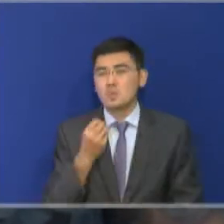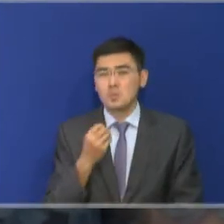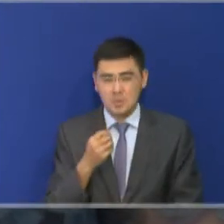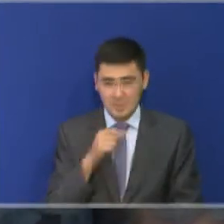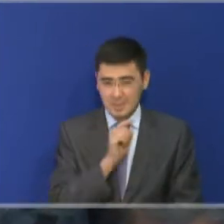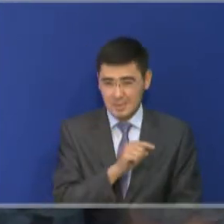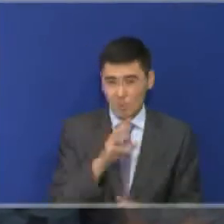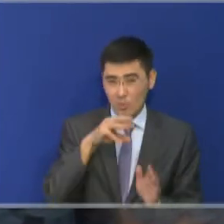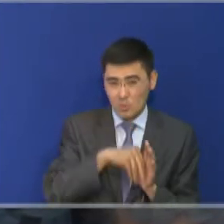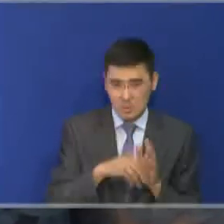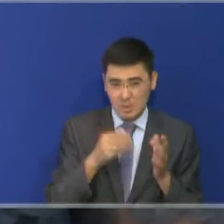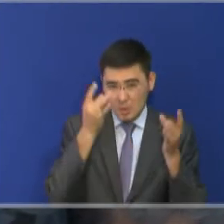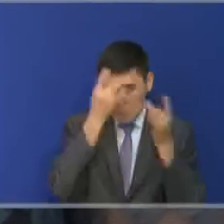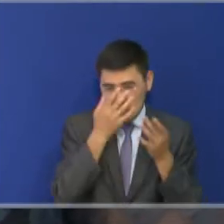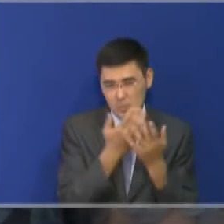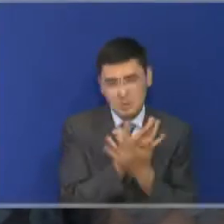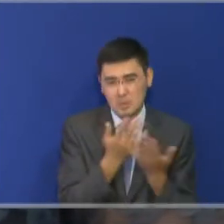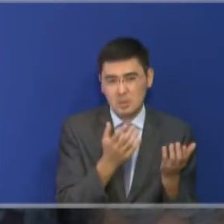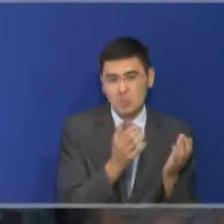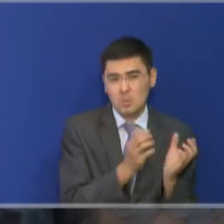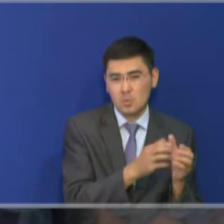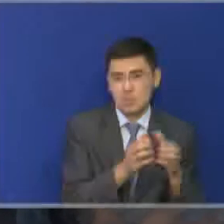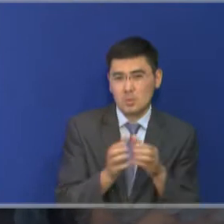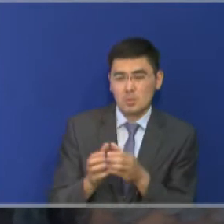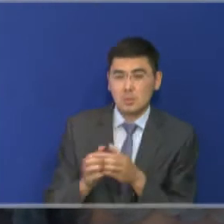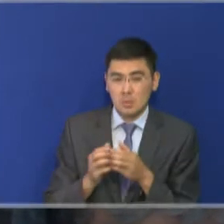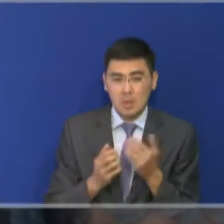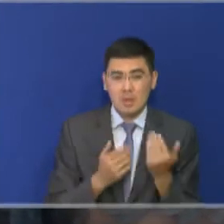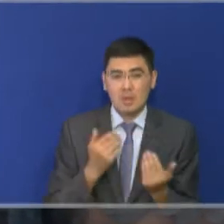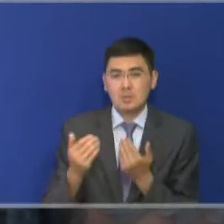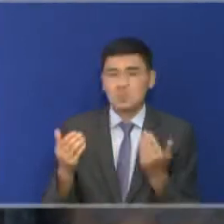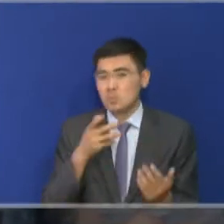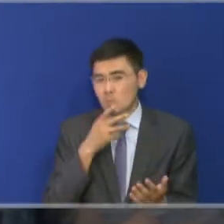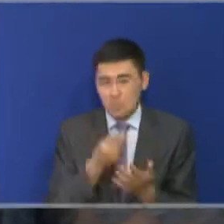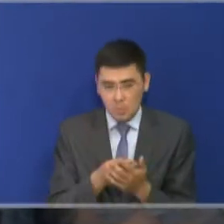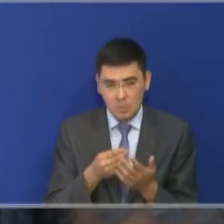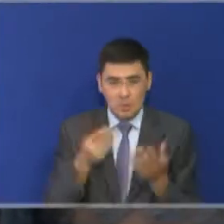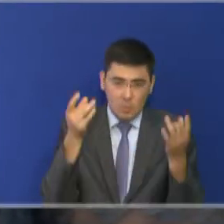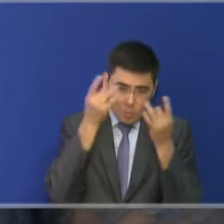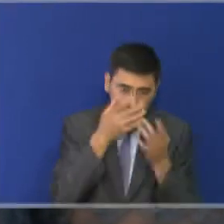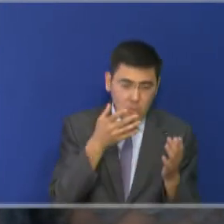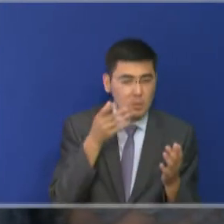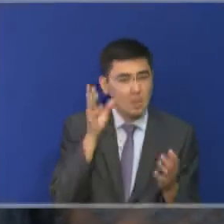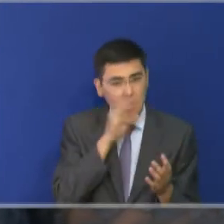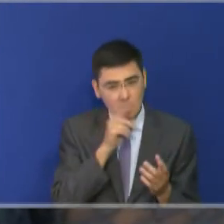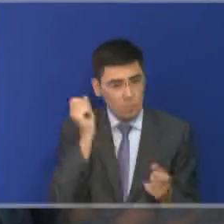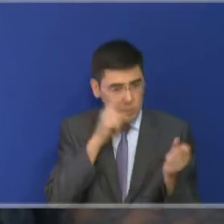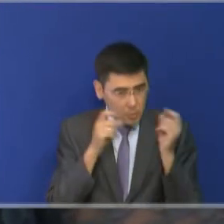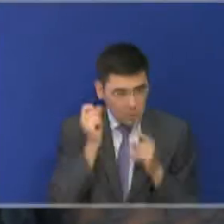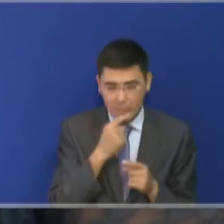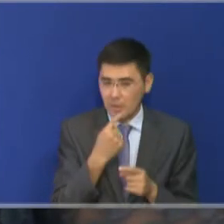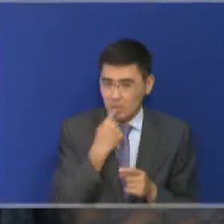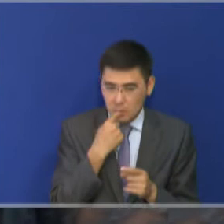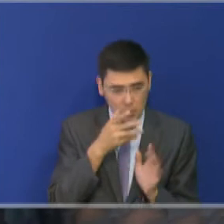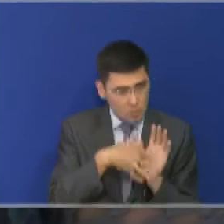этномәдени бірлестіктер осында жиналады, өздерінің мәдениетін, тілін үйренуге және айтып кеткендей қоғамдық келісім орталықтары тек